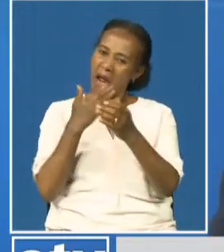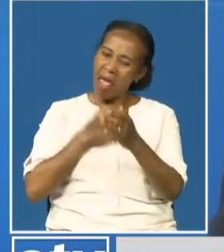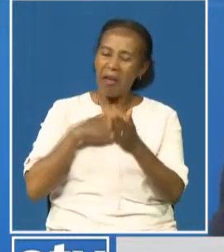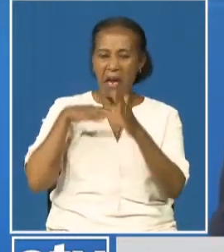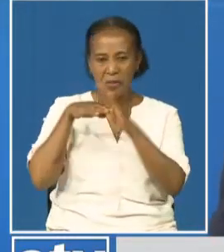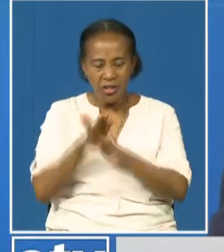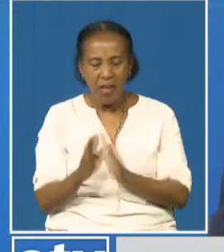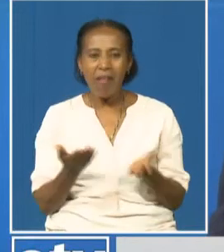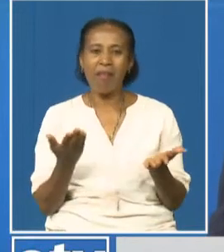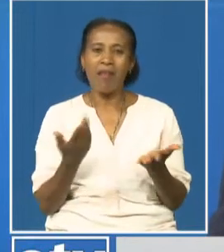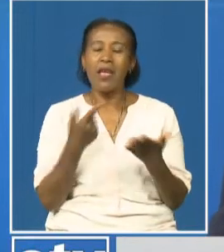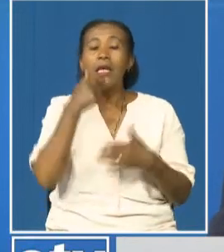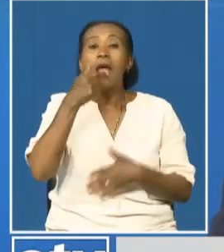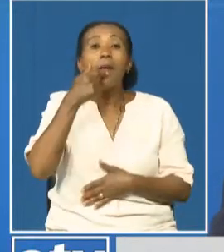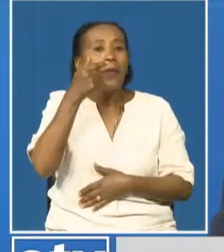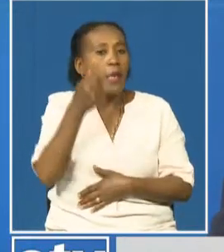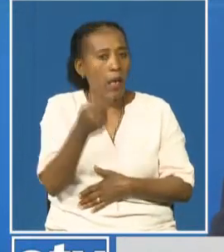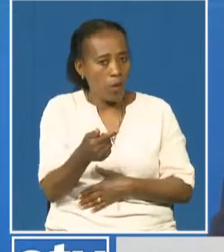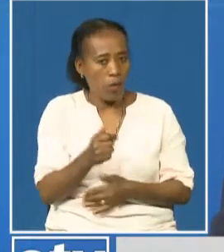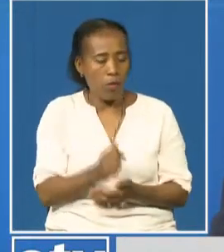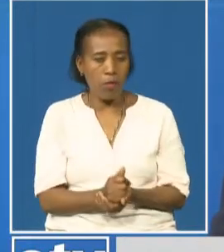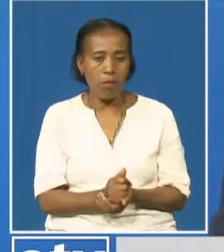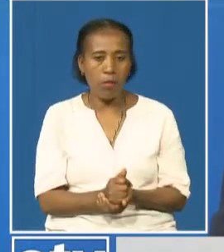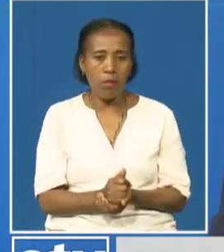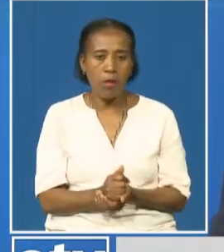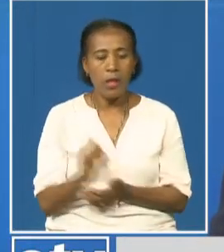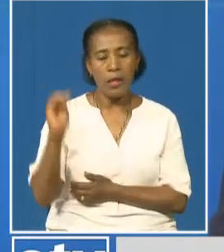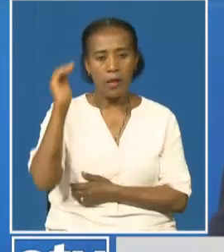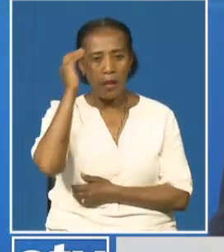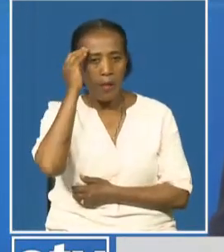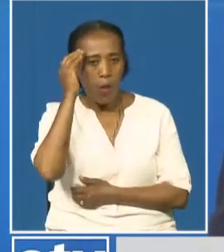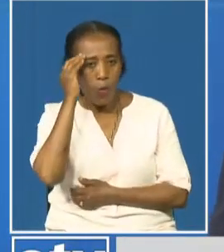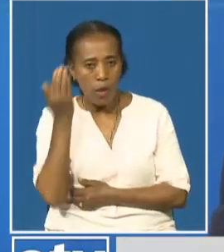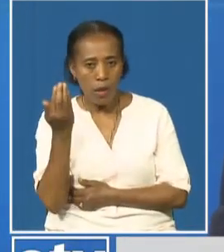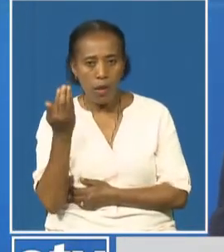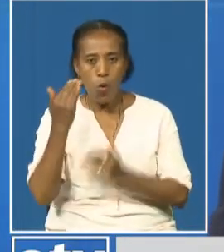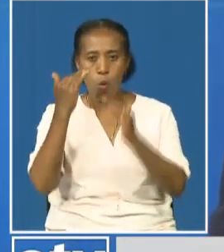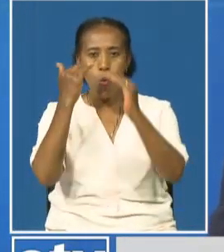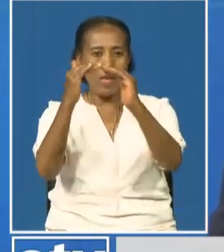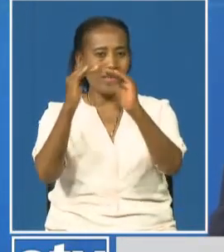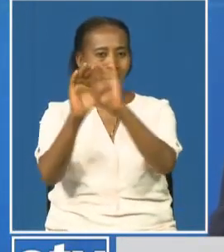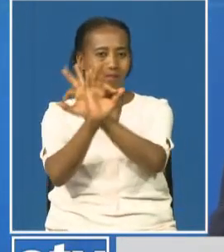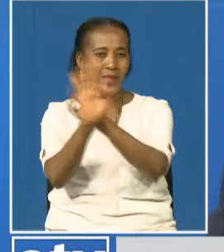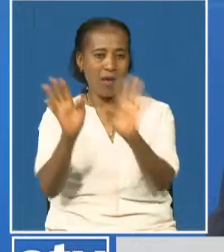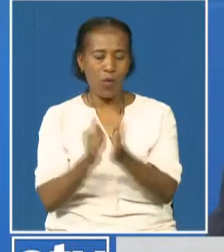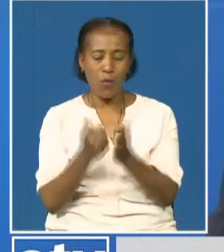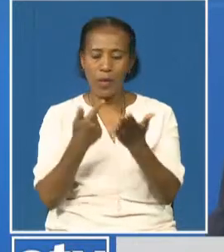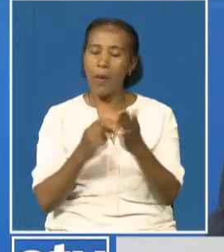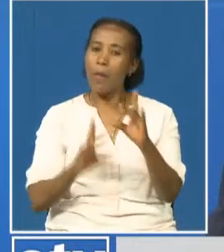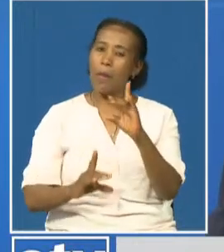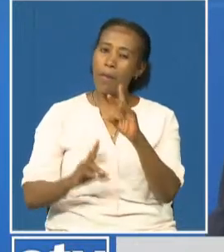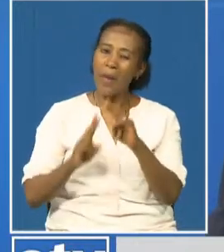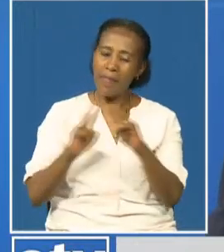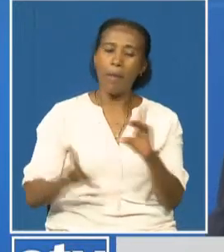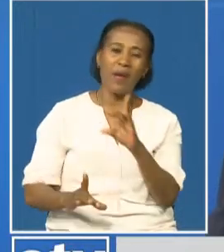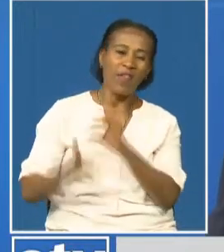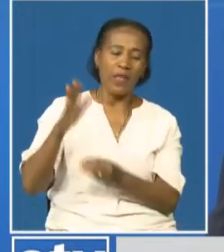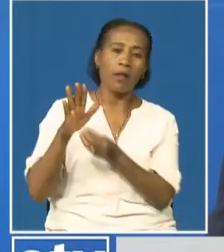ገብቼ የሚለው የታወቀ ወሰን የለውም። እና ይሄ በጣም ከፍተኛ